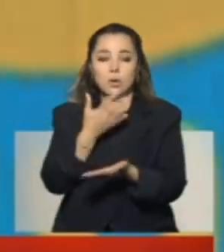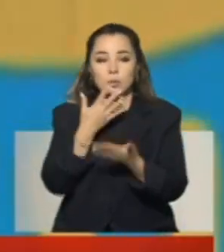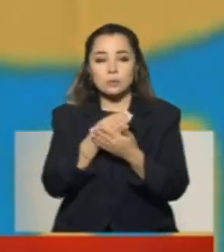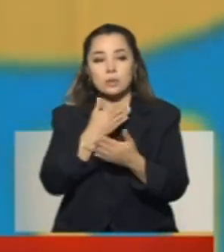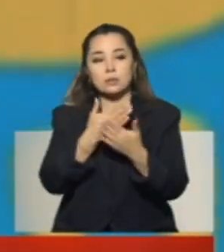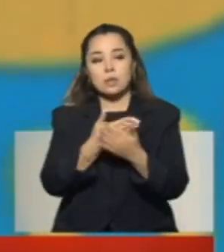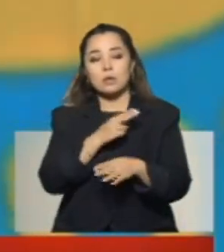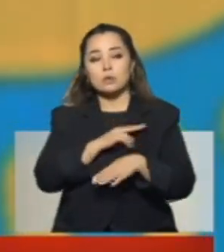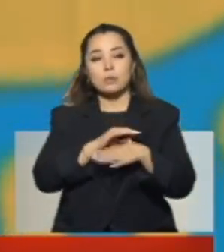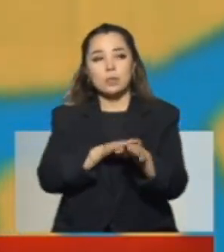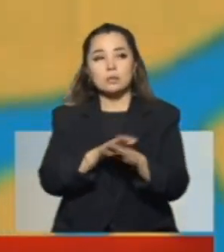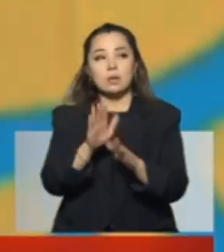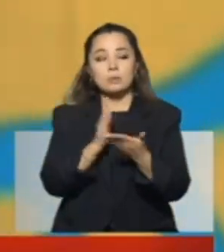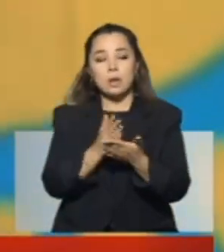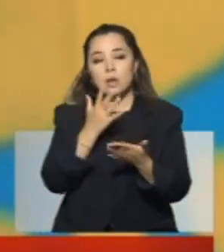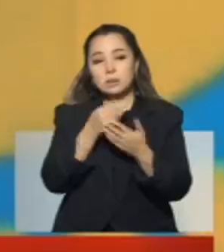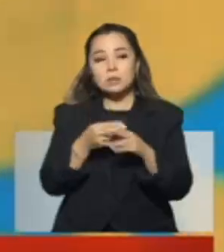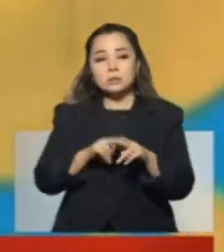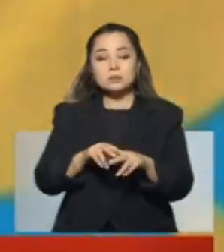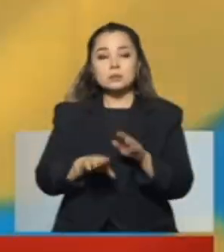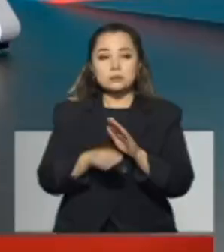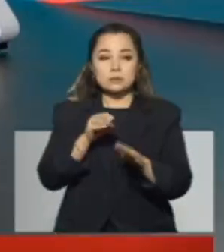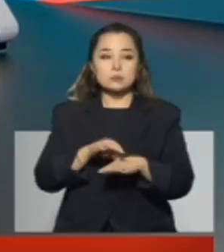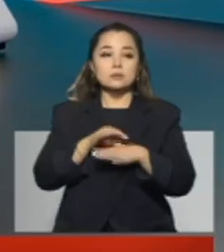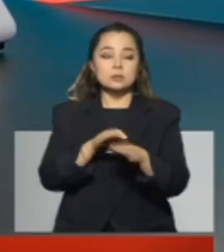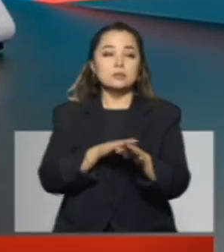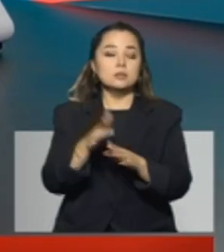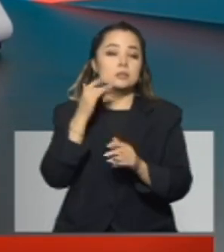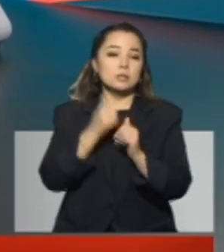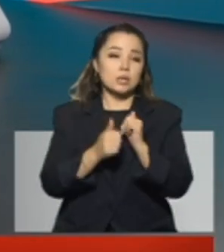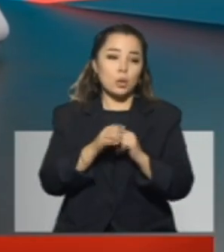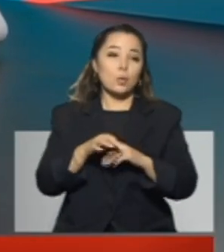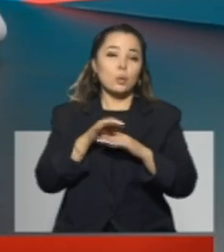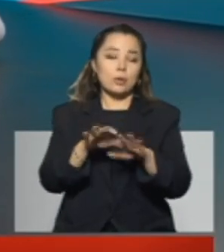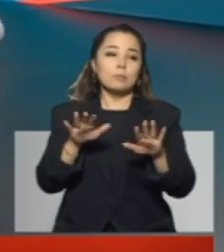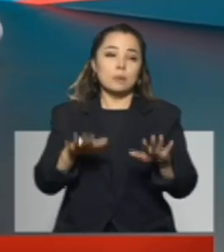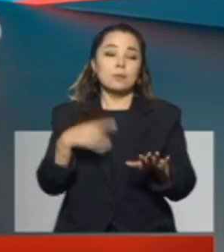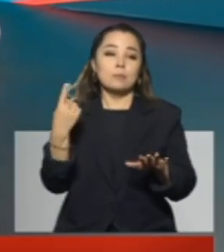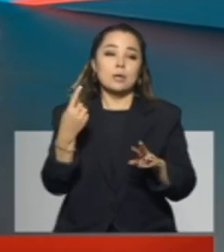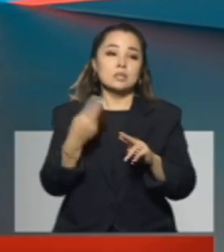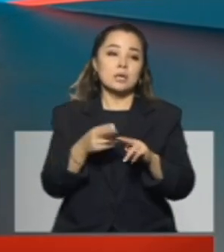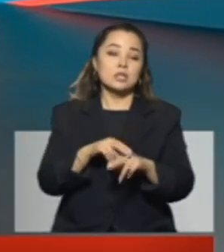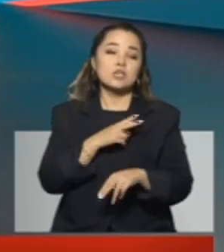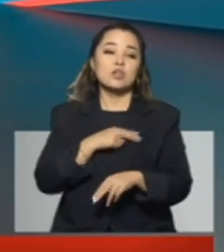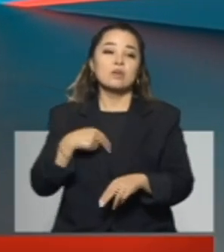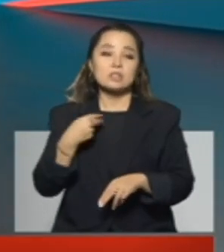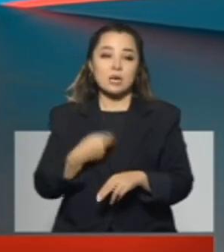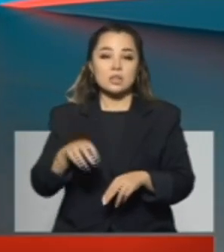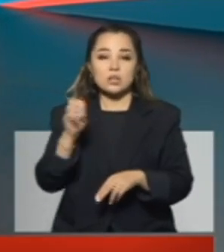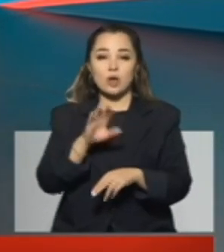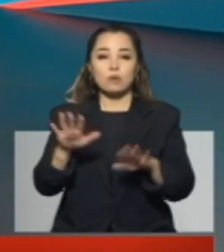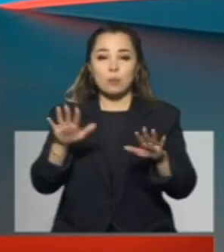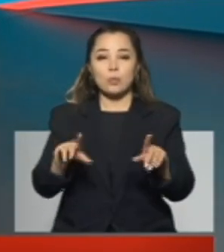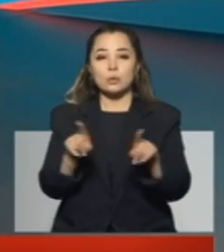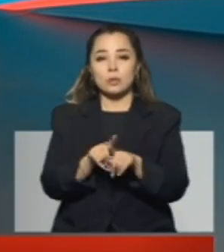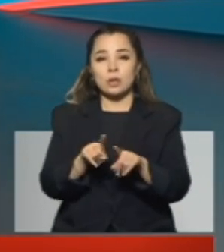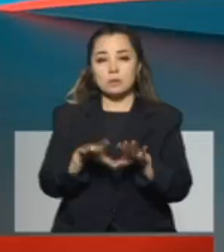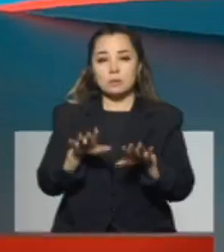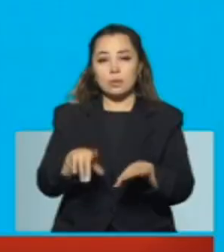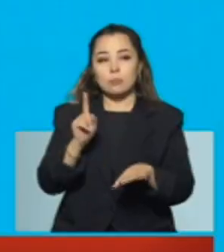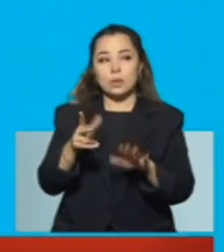қосу. Шетел демекші, референдум ең жиі өтетін мемлекеттердің бұл бірі, ол Швейцария, Еуропаның төрінде орналасқан.